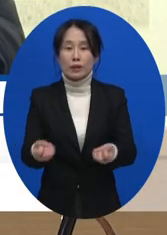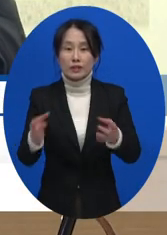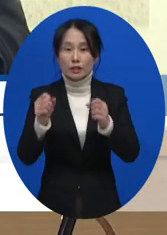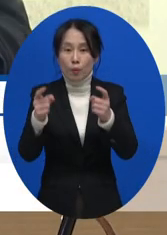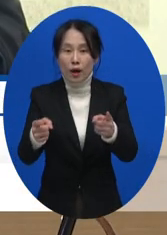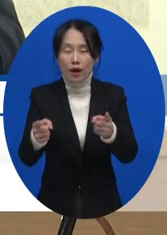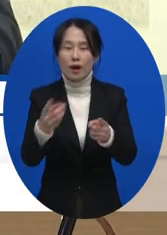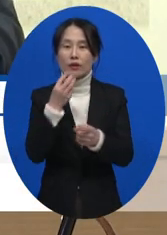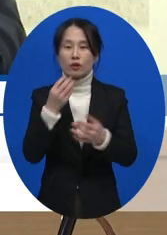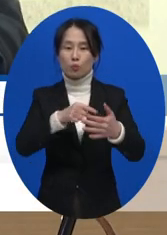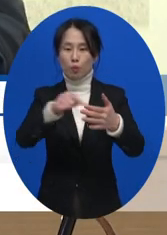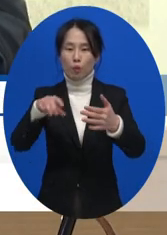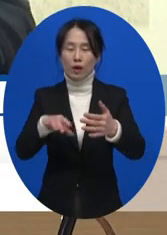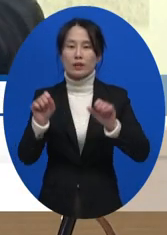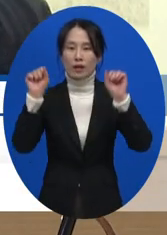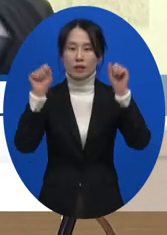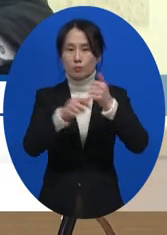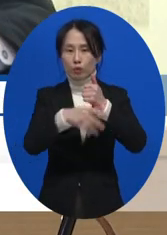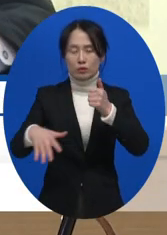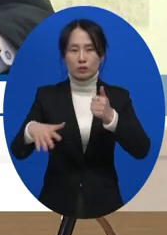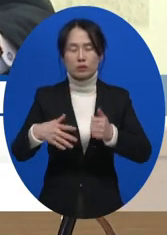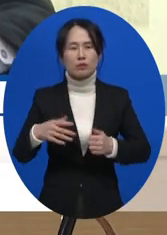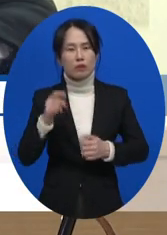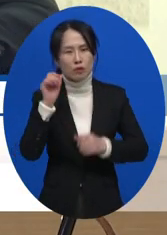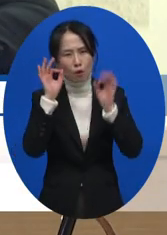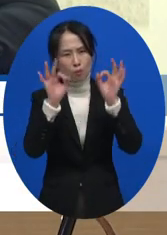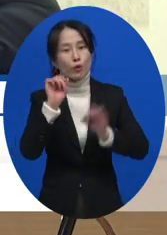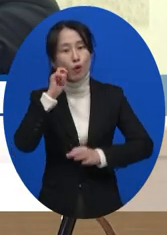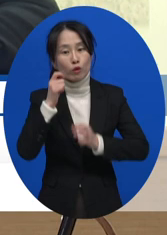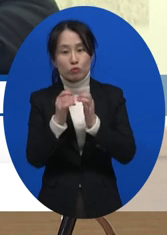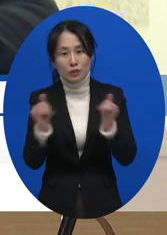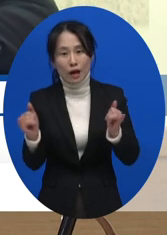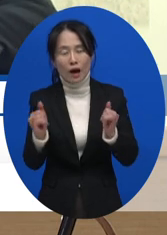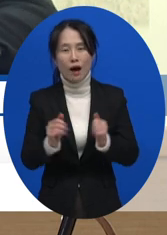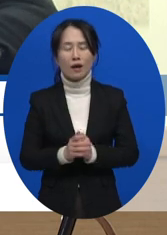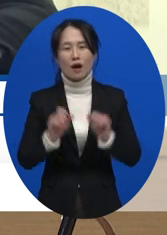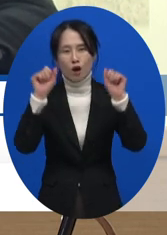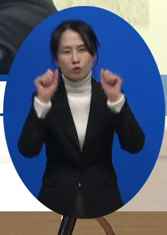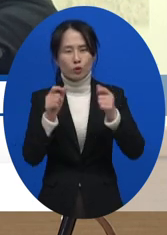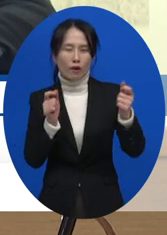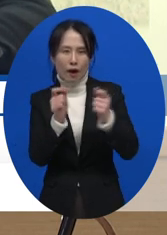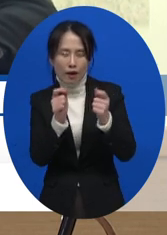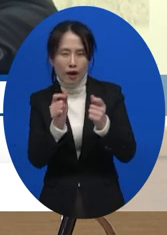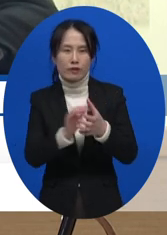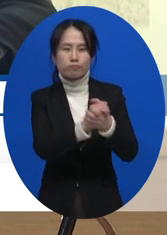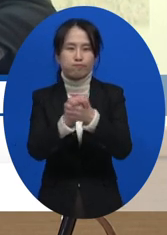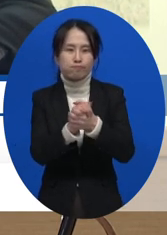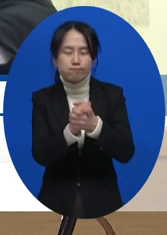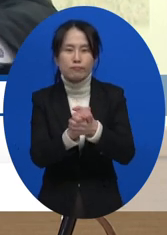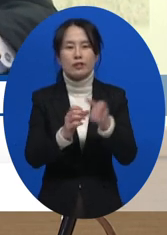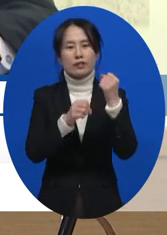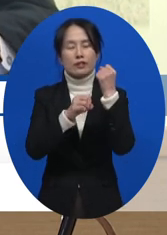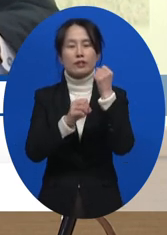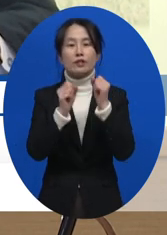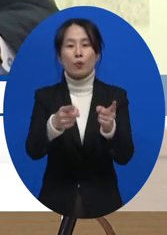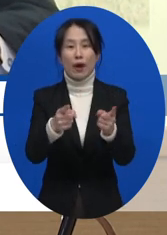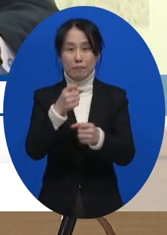삼아 경기도 내 스포츠 소외계층이 보다 스포츠와 친숙하게 경험할 수 있는 토대를